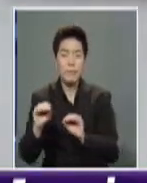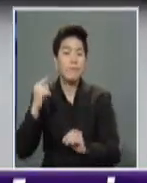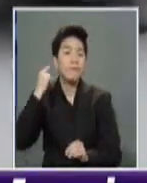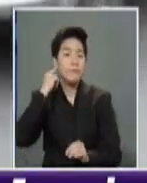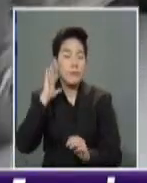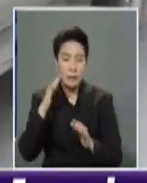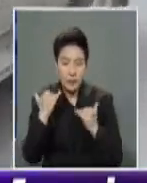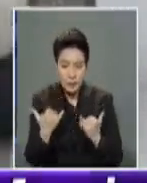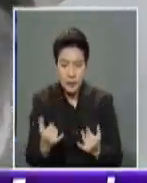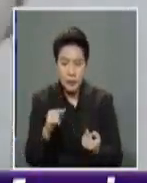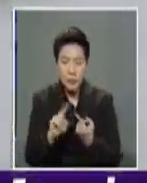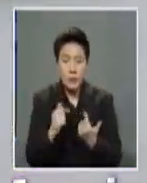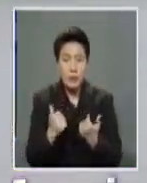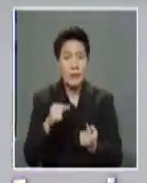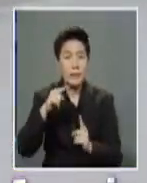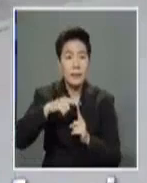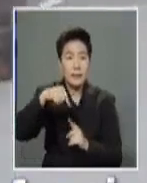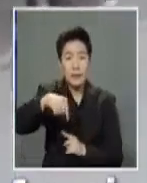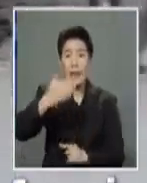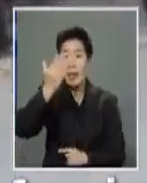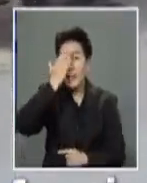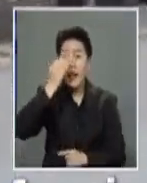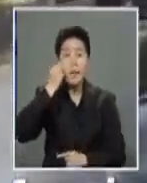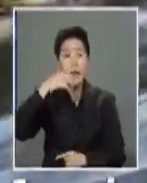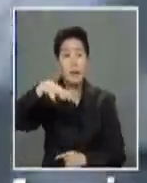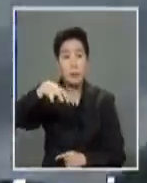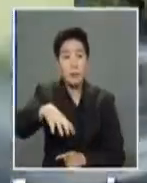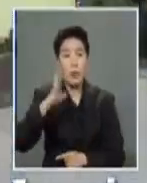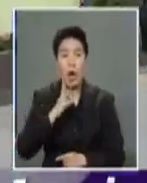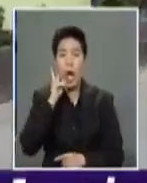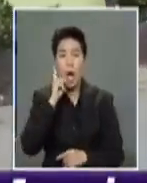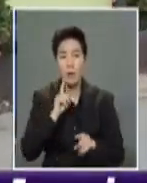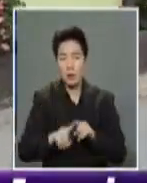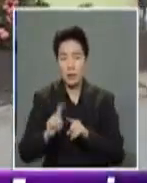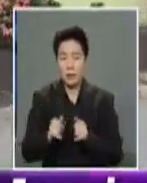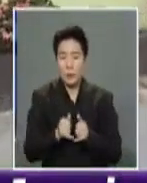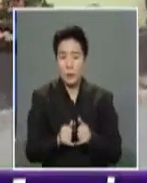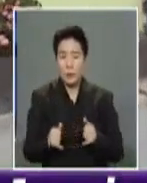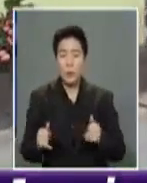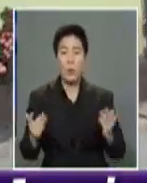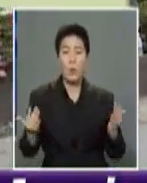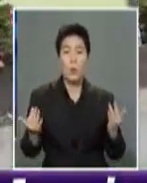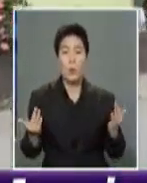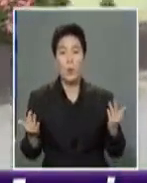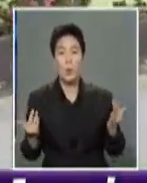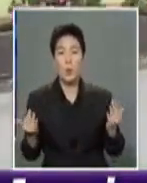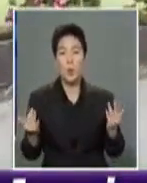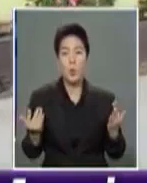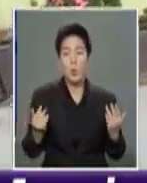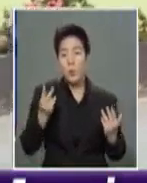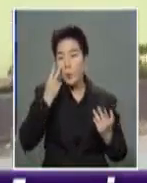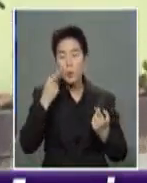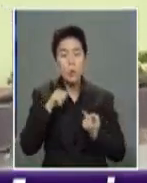ษาโดยบรรยากาศขณะนี้นะคะที่บริเวณด้านหน้าบ้านพักนะคะก็มีสื่อมวลชนจากหลายสำนักค่ะมารอเกาะติดสถานการณ์นะคะ